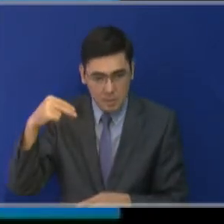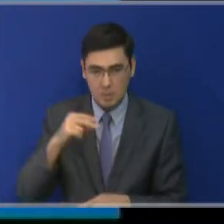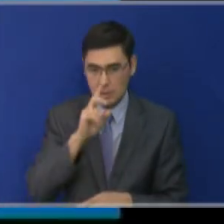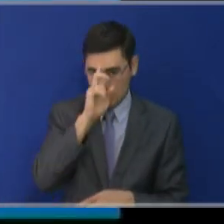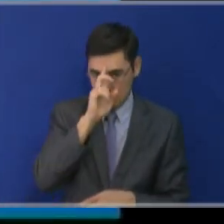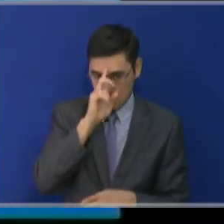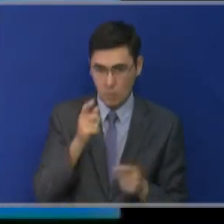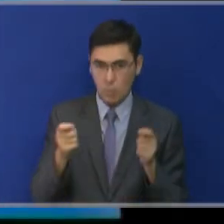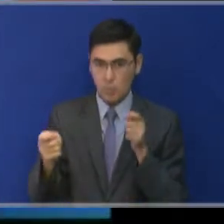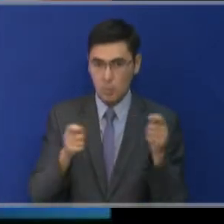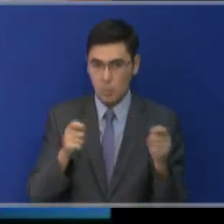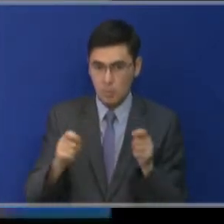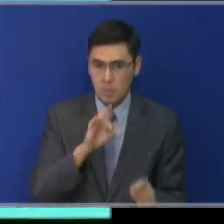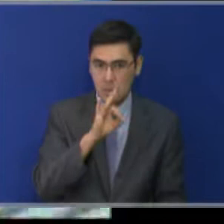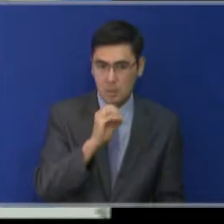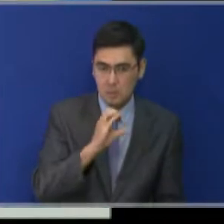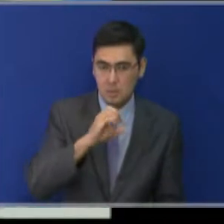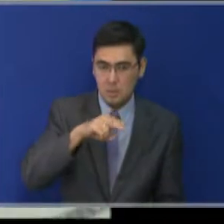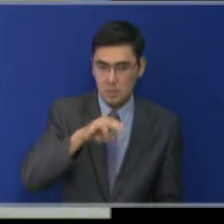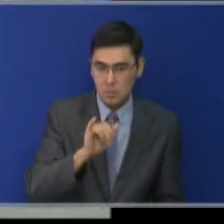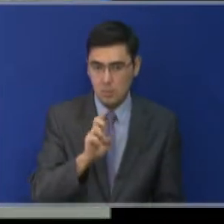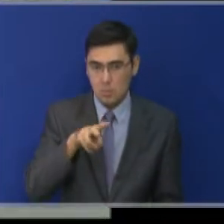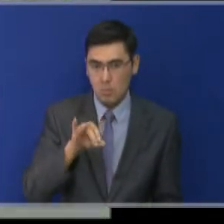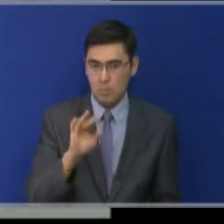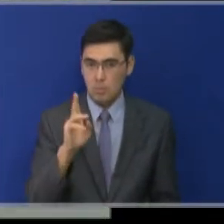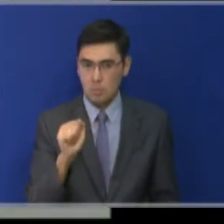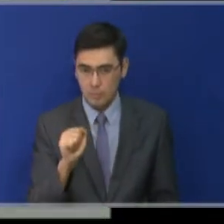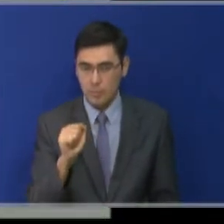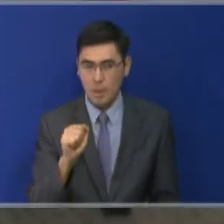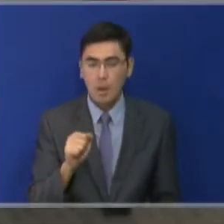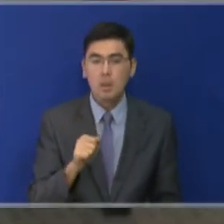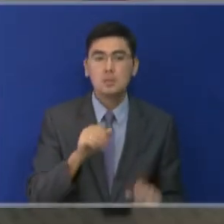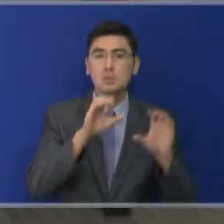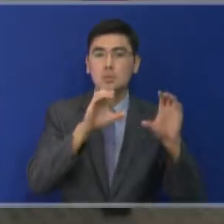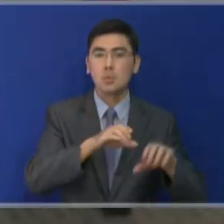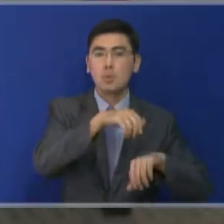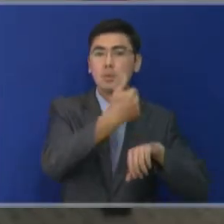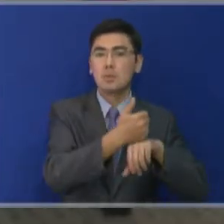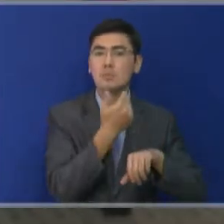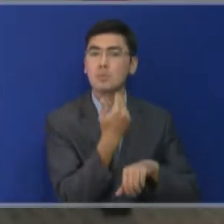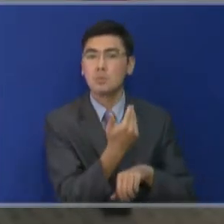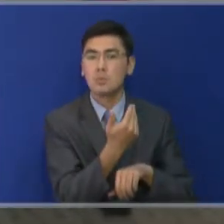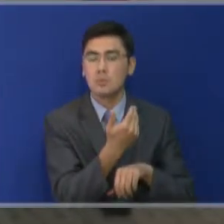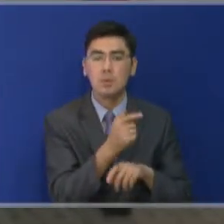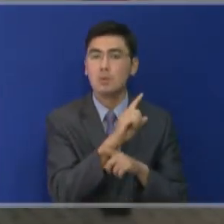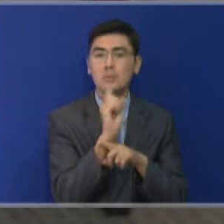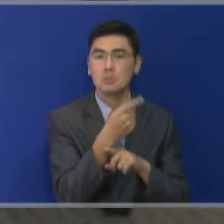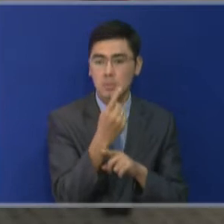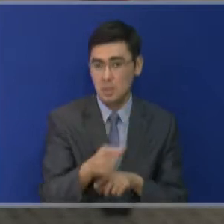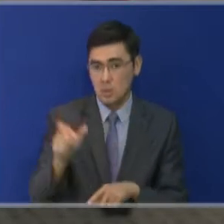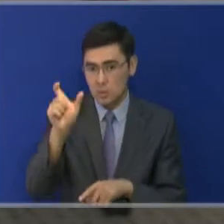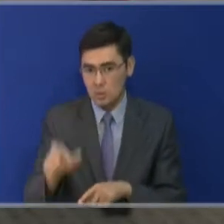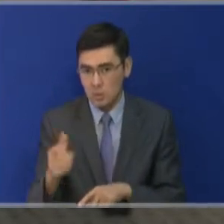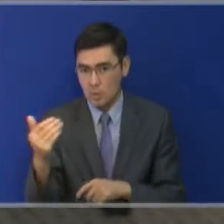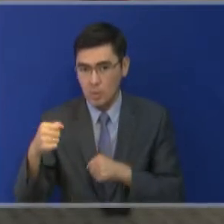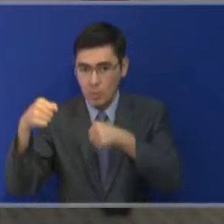болып белгіленді. Басты құндылық адам мен оның құқықтары болып саналады. Конституция – это основной закон, стоящий выше